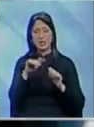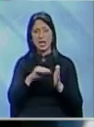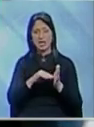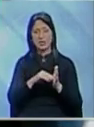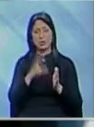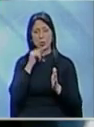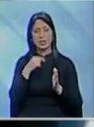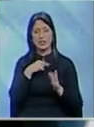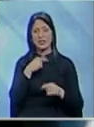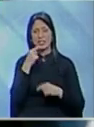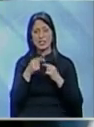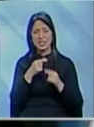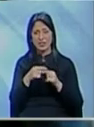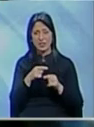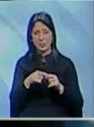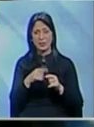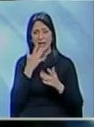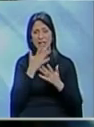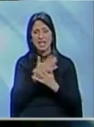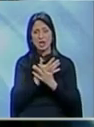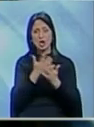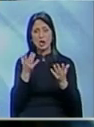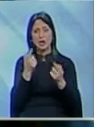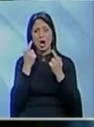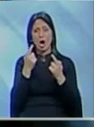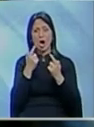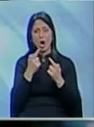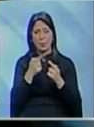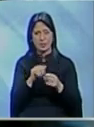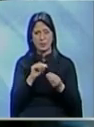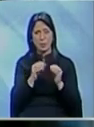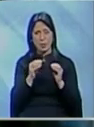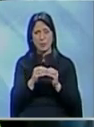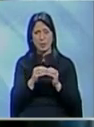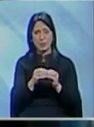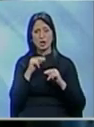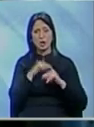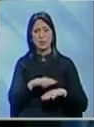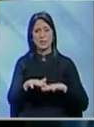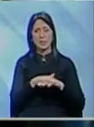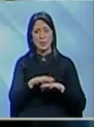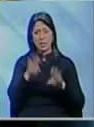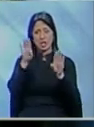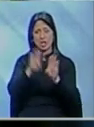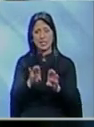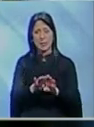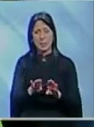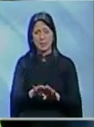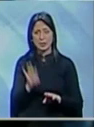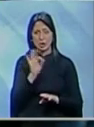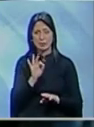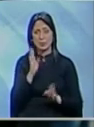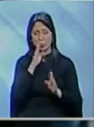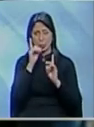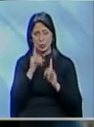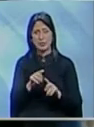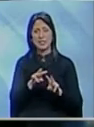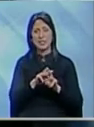დასკვნას, როდესაც ჩვენ საუბრობთ ინტერნაციონალიზაციაზე, გლობალურ გამოწვევებზე და შრომის ბაზართან შესაბამისობაზე,